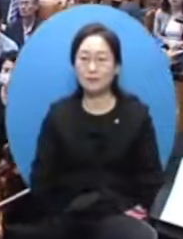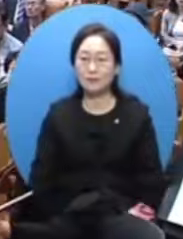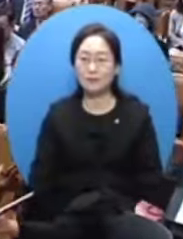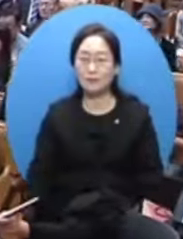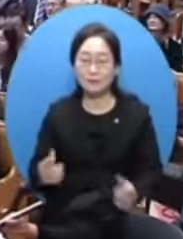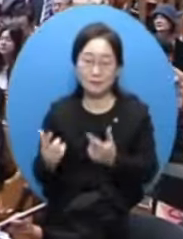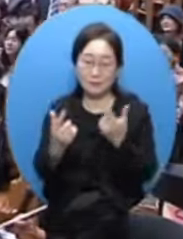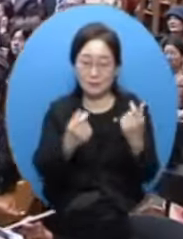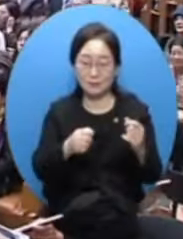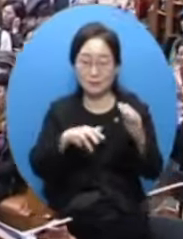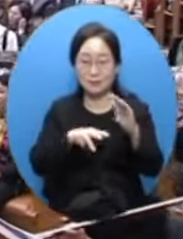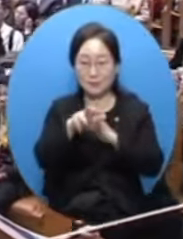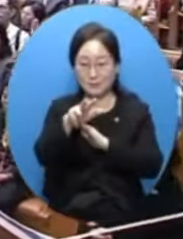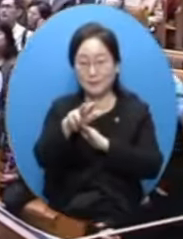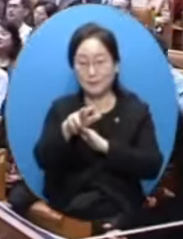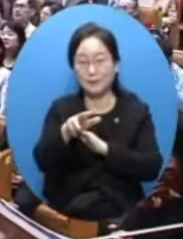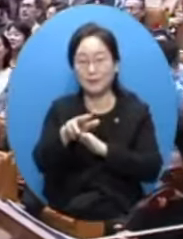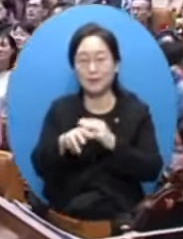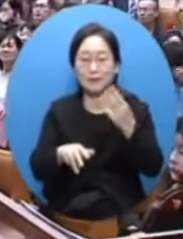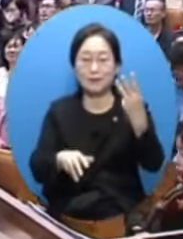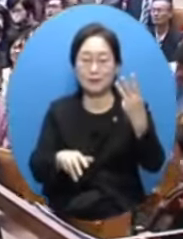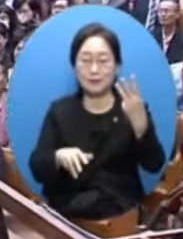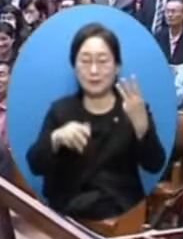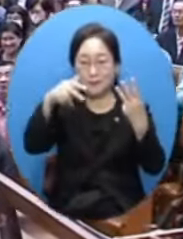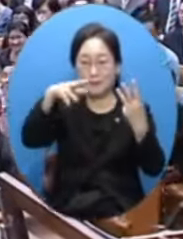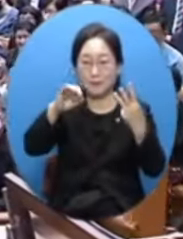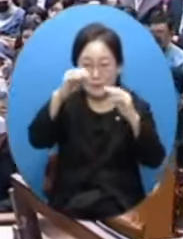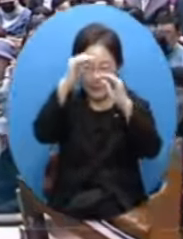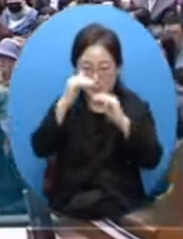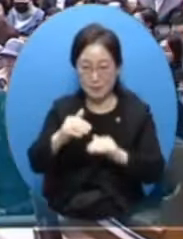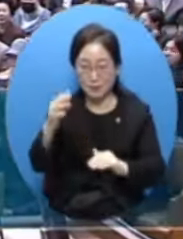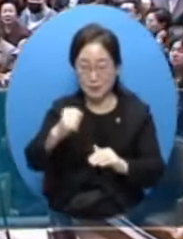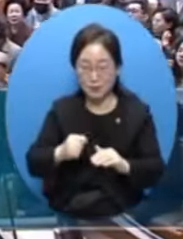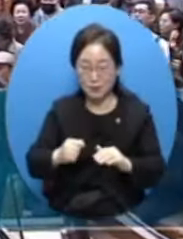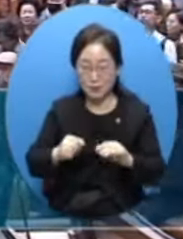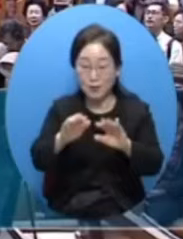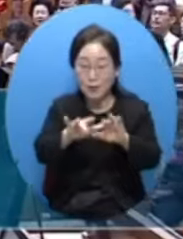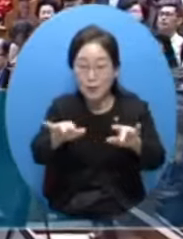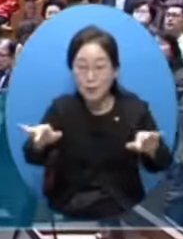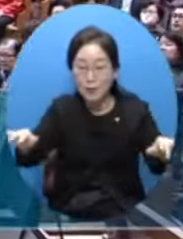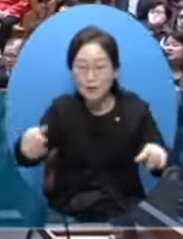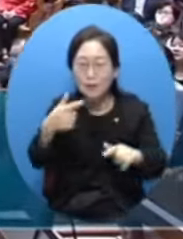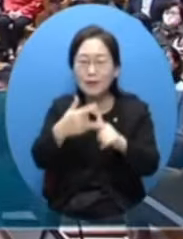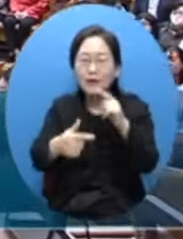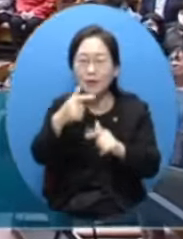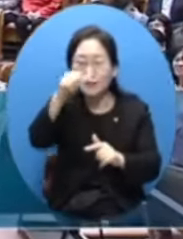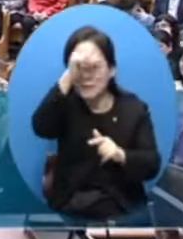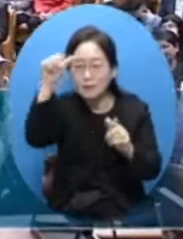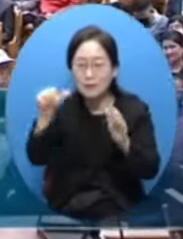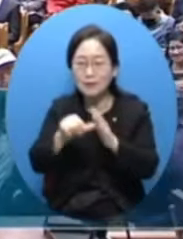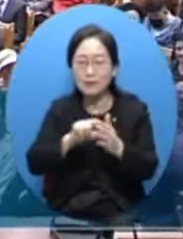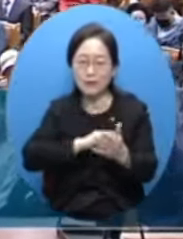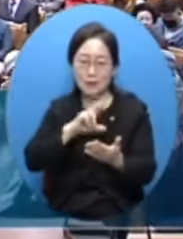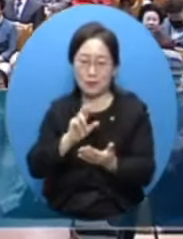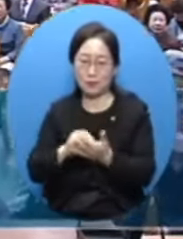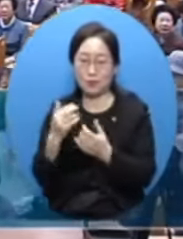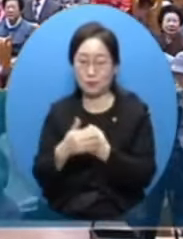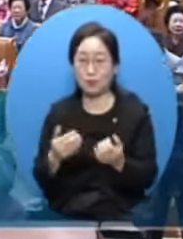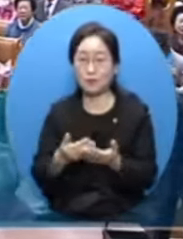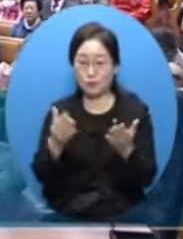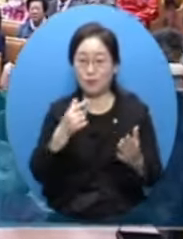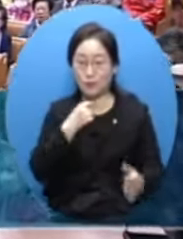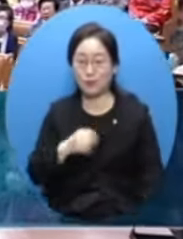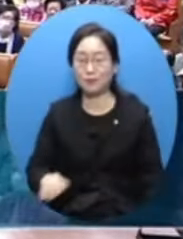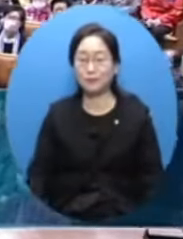오늘 저는 출애굽기 3장을 본문으로 하여서 떨기나무 인생 이 같은 제목으로 말씀의 은혜를 나누기